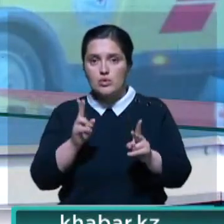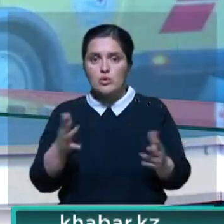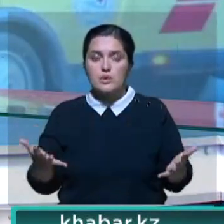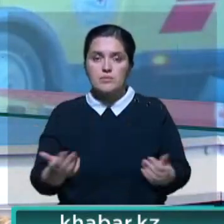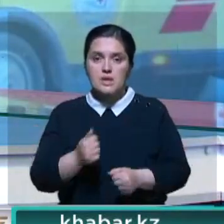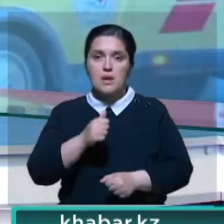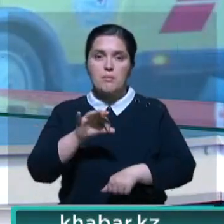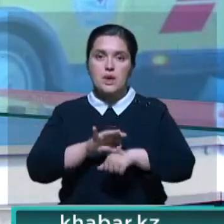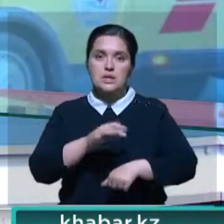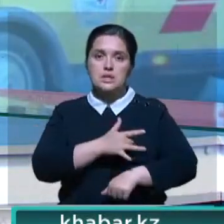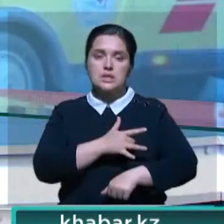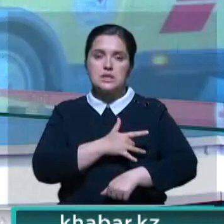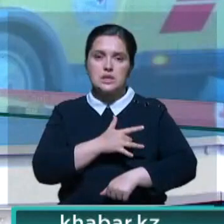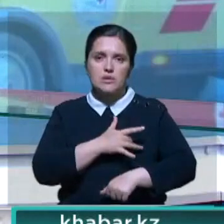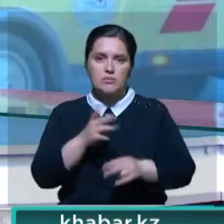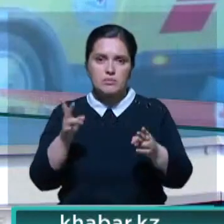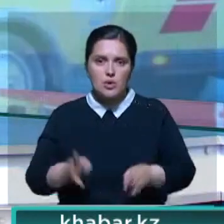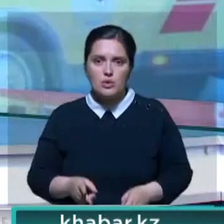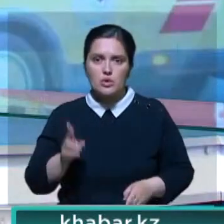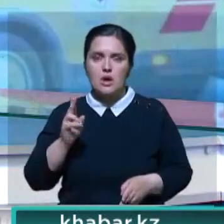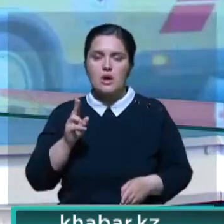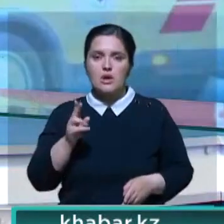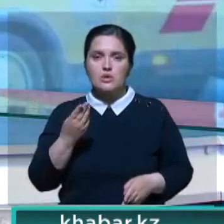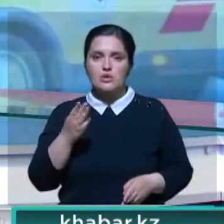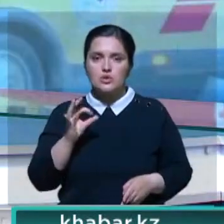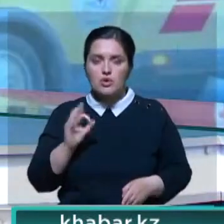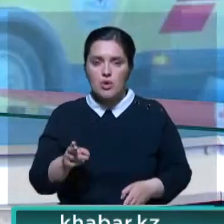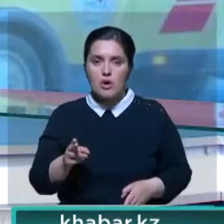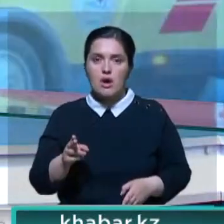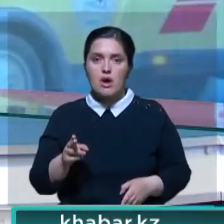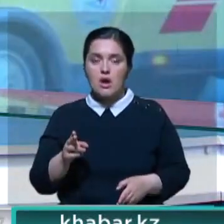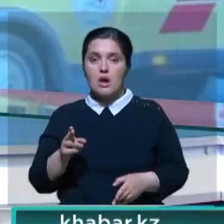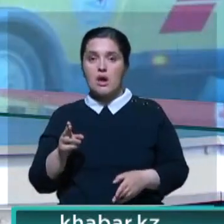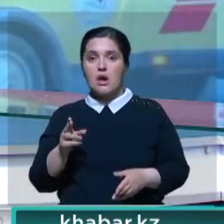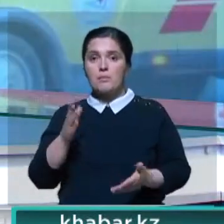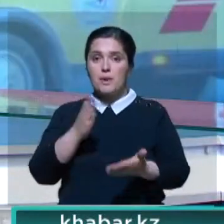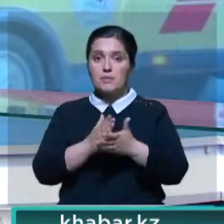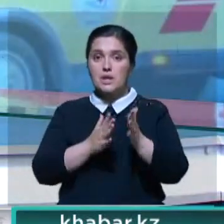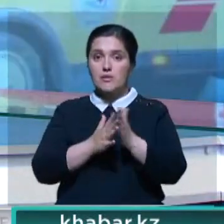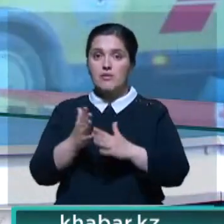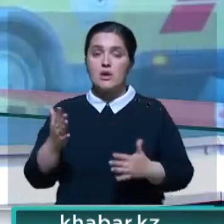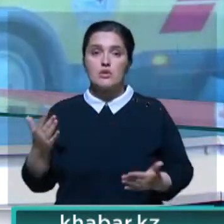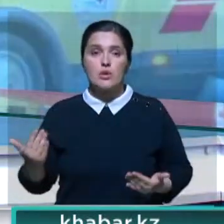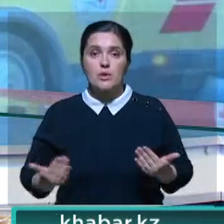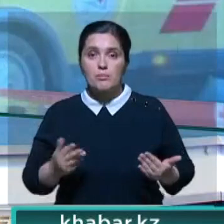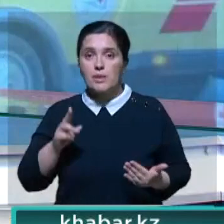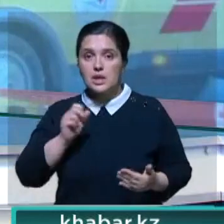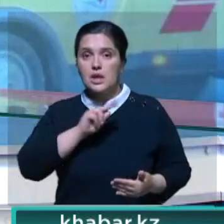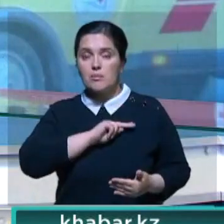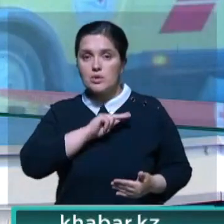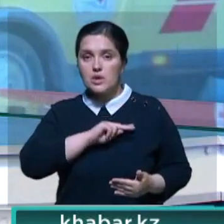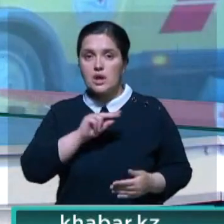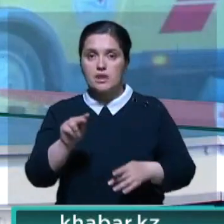ситуации. Кто-то спасал больного сердечным приступом, кто-то был с анафилактическим шоком. А прямо на газоне в оживленном